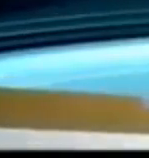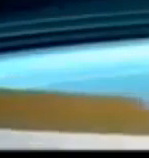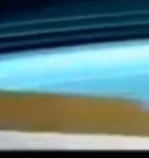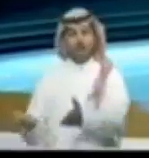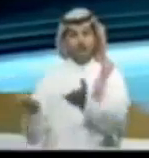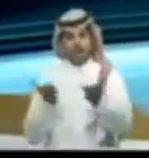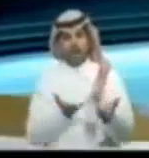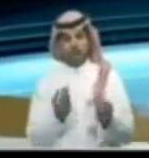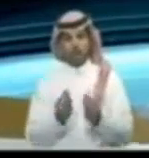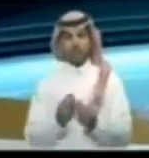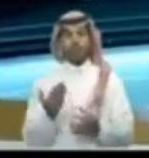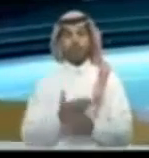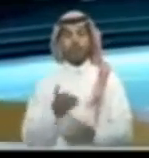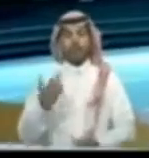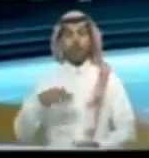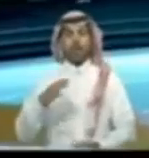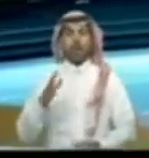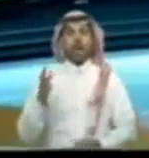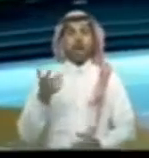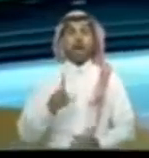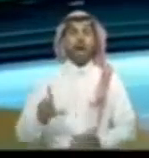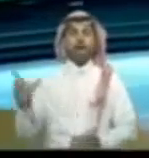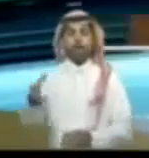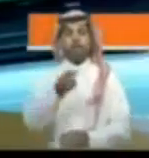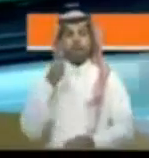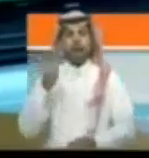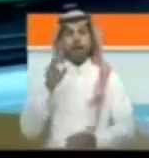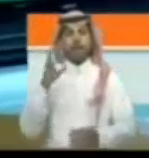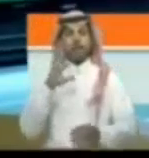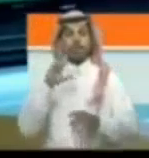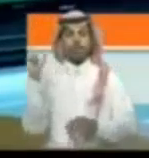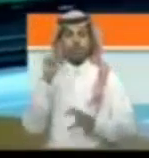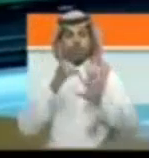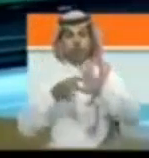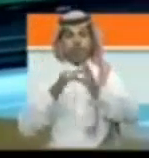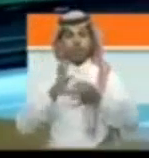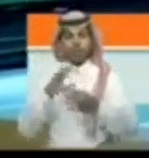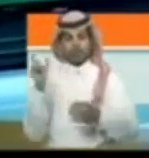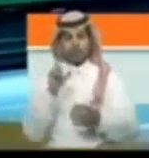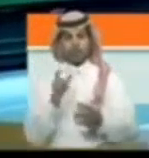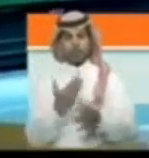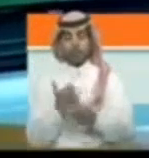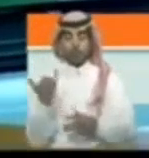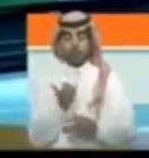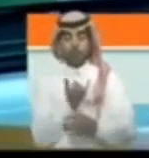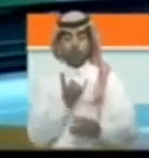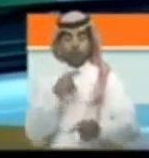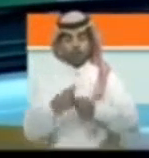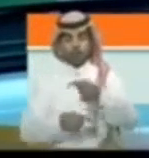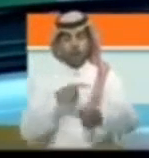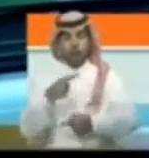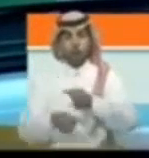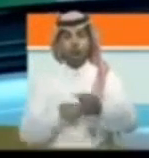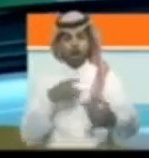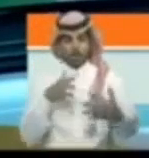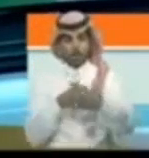أهلا بكم من جديد. أكد الأمين العام لرابطة العالم الإسلامي الشيخ الدكتور محمد العيسى أهمية التواصل الحضري وعقد